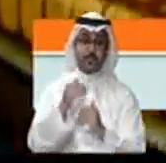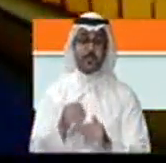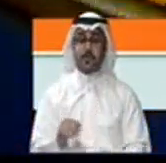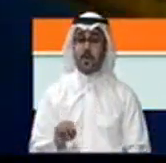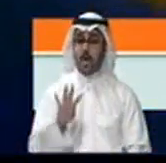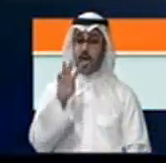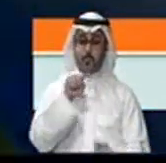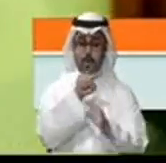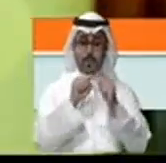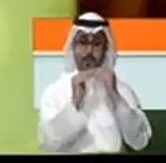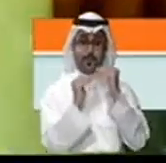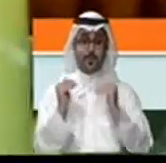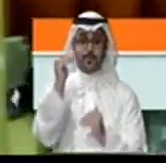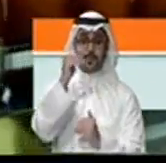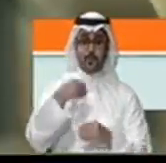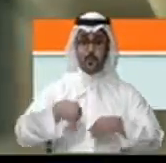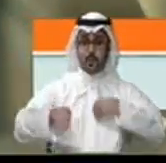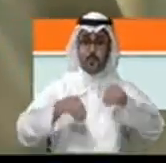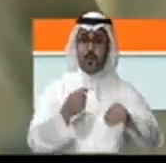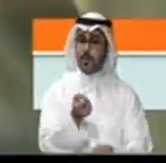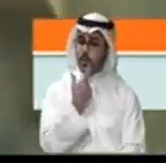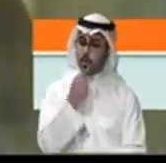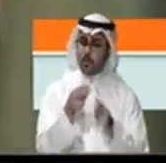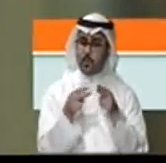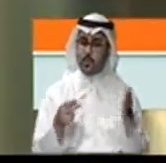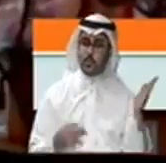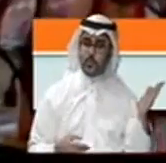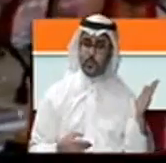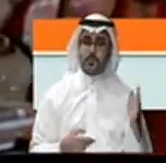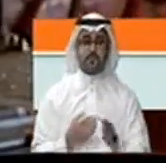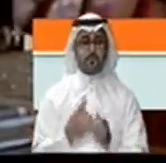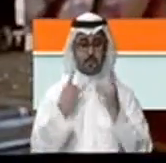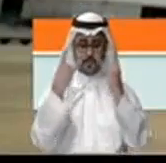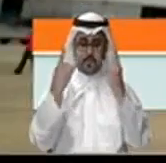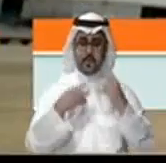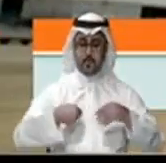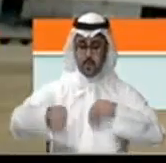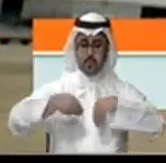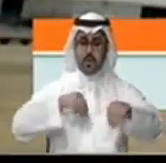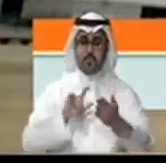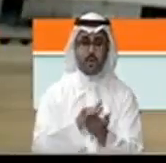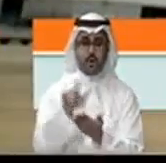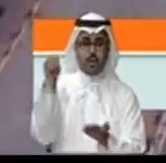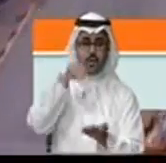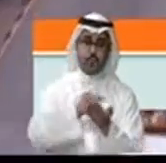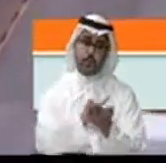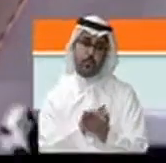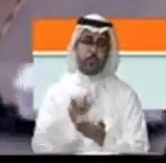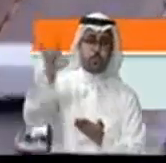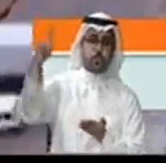نتيجة لنمو الانتاج المحلي، في حين بلغت حصة المملكة من مجموع قيمة الصادرات العالمية للعام الماضي